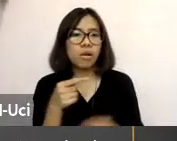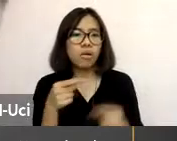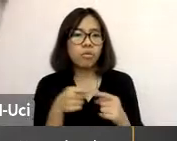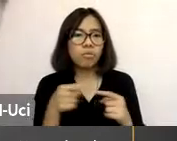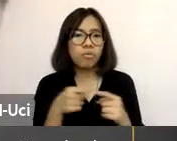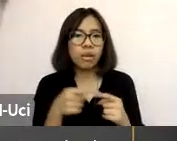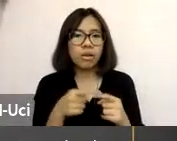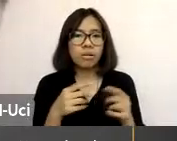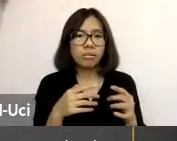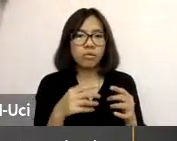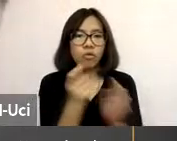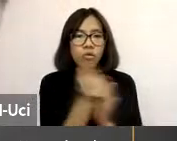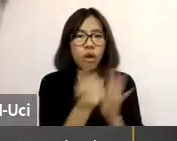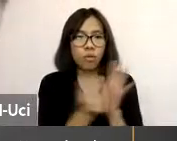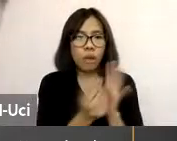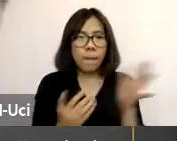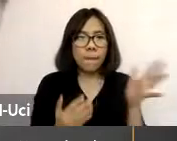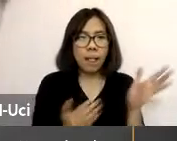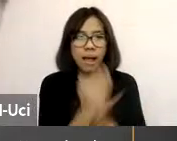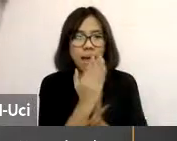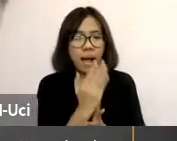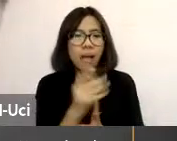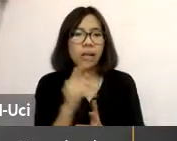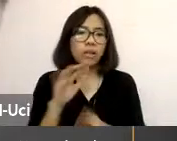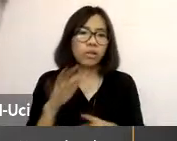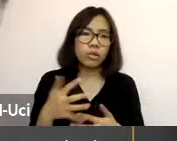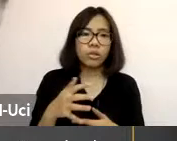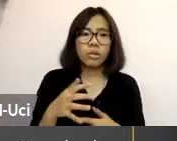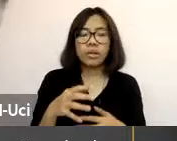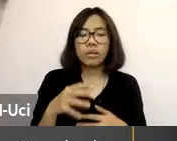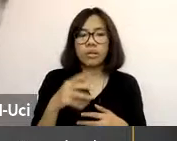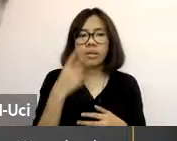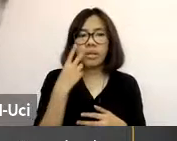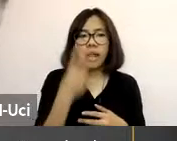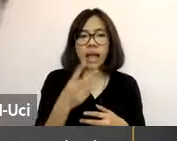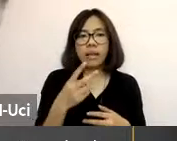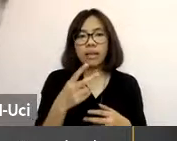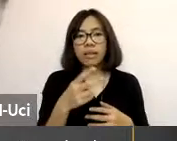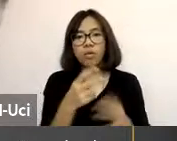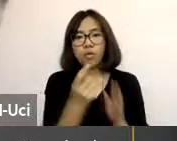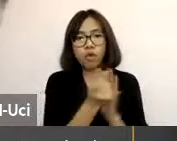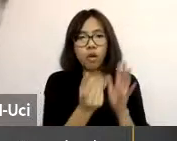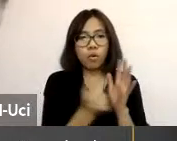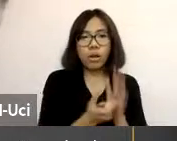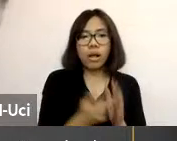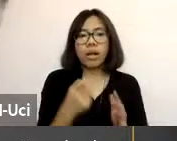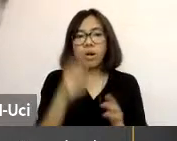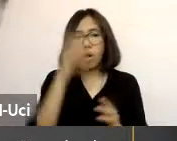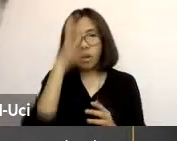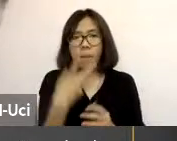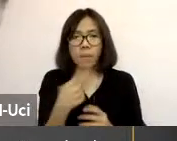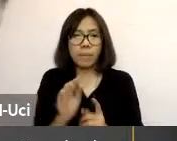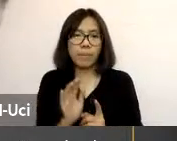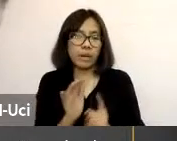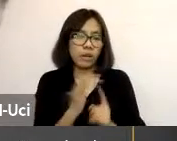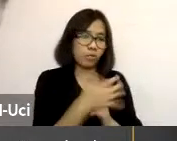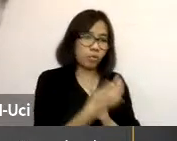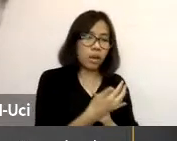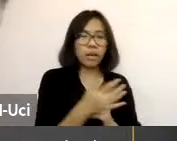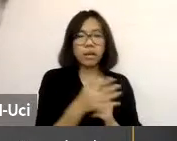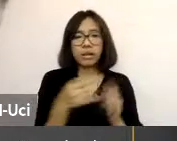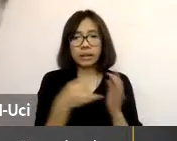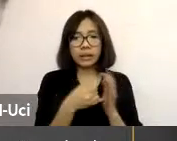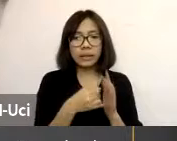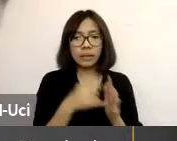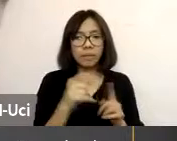kedudukannya di Perlindungan Konsumen pasal 14 Bagaimana cara konsumen untuk menegurnya sebagai tindakan awal